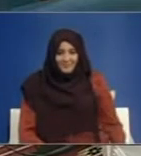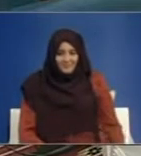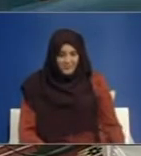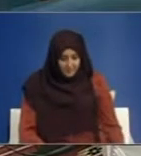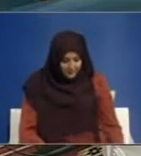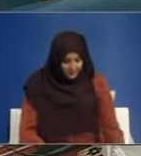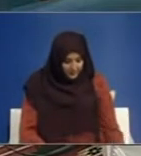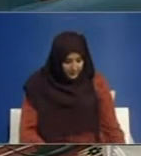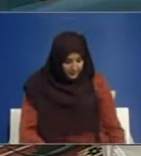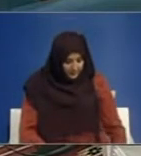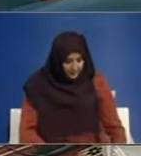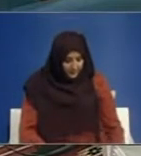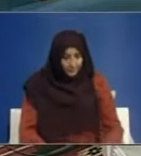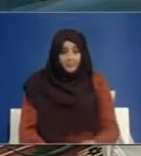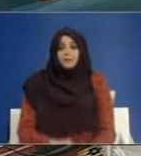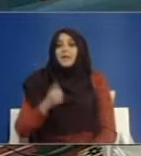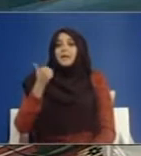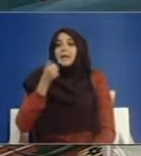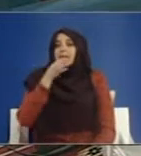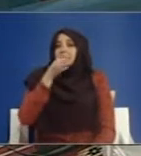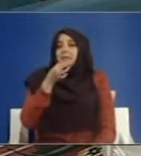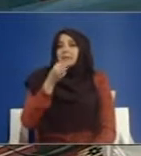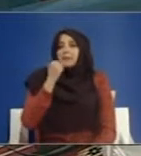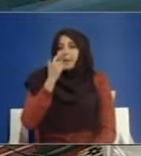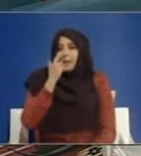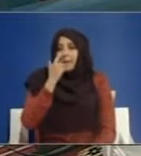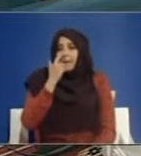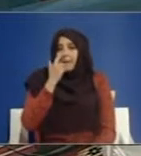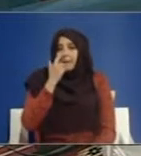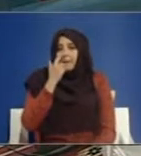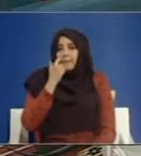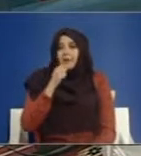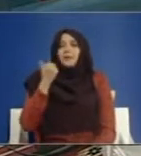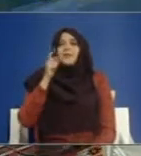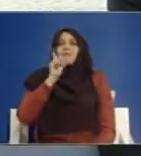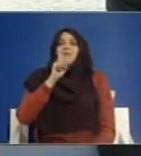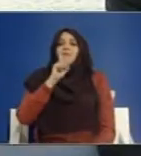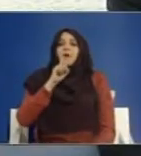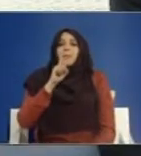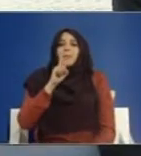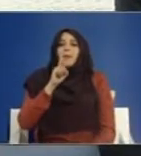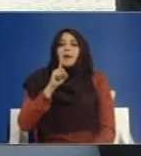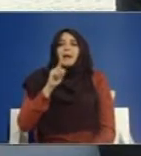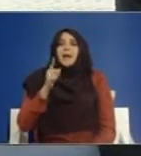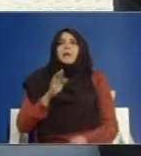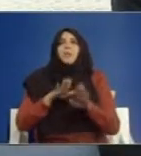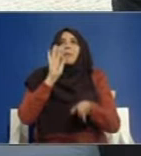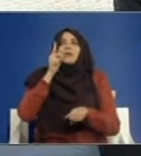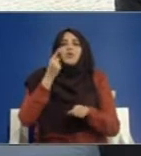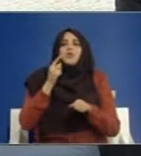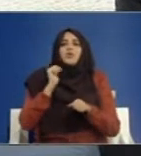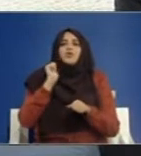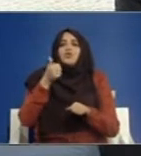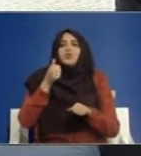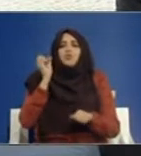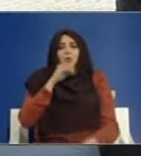محمد، قالت نذرت باش نصلي كل يوم ركعتين حتى يحقق لي ربي النذر نتاعي. قالت لكن في بعض